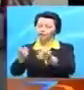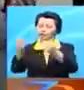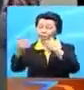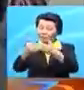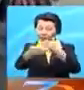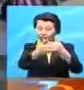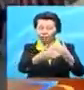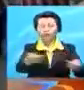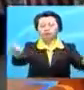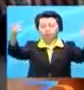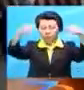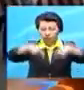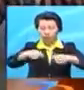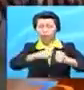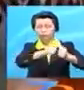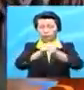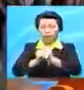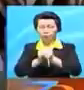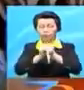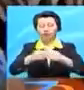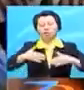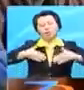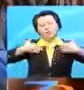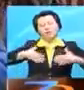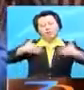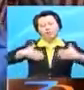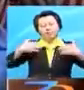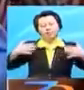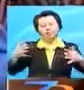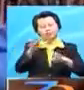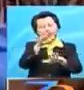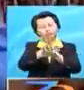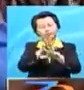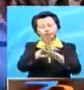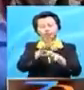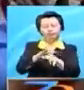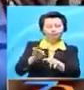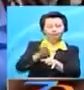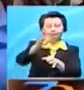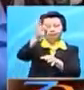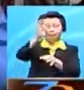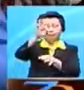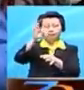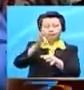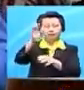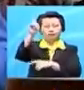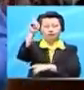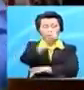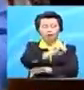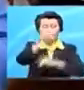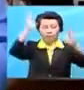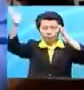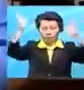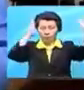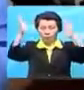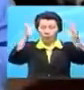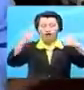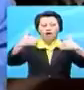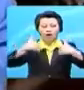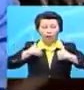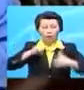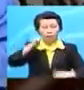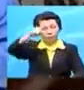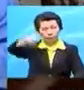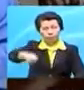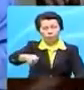sebagainya. Kita hadir sama-sama, kita meriahkan dan juga kita imarahkan semangat Hari Malaysia yang akan berlangsung